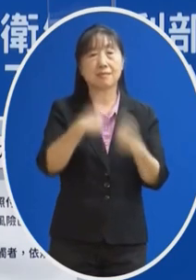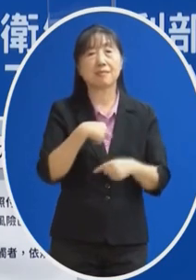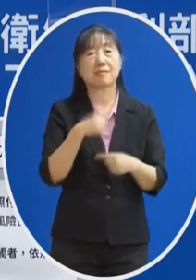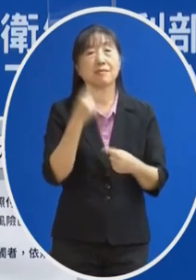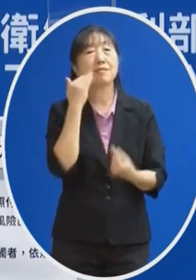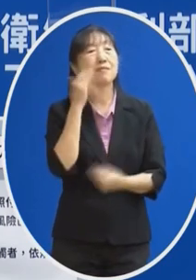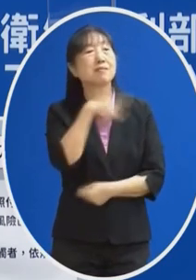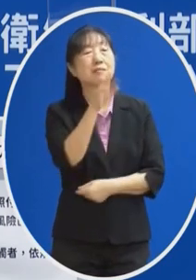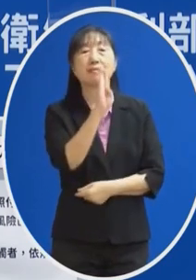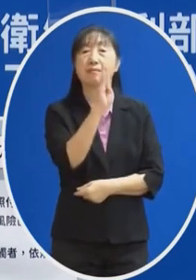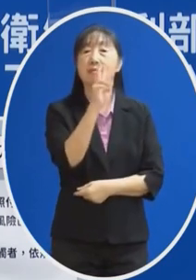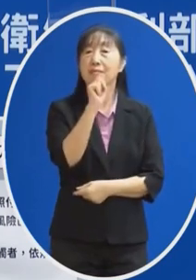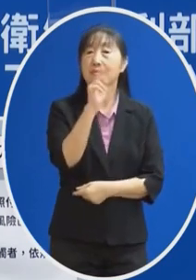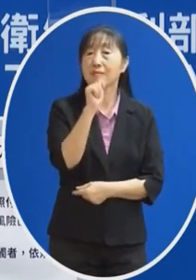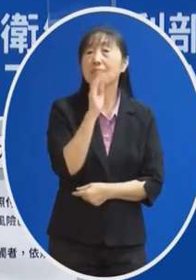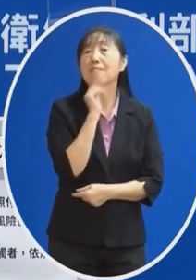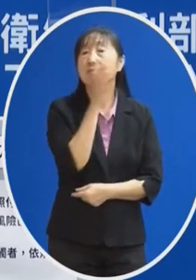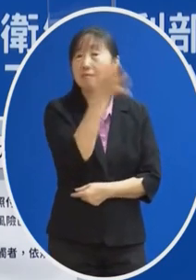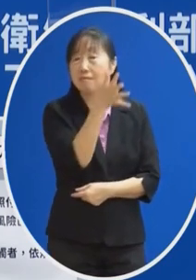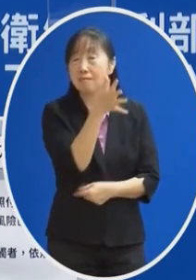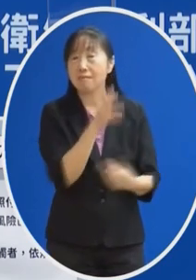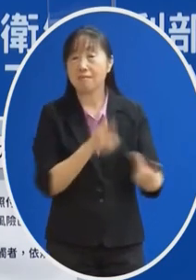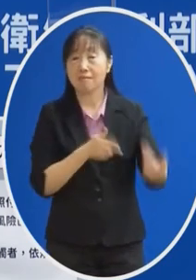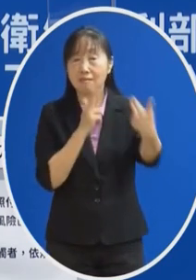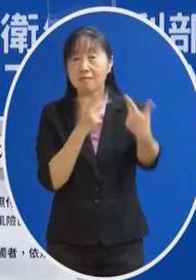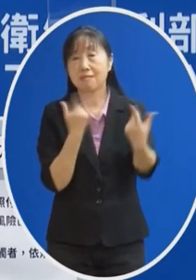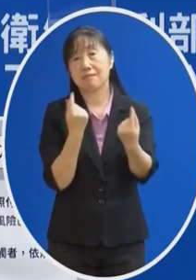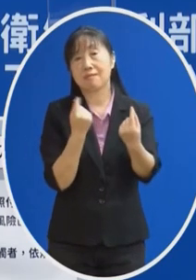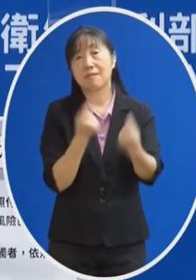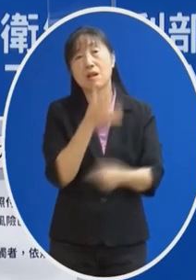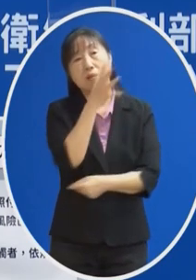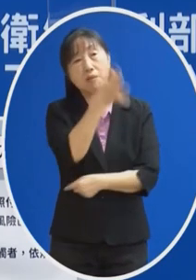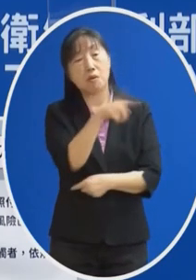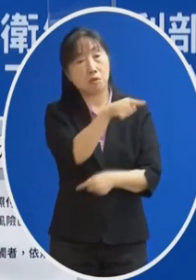BNT 来了解一下他们的需要是什么样，好，那